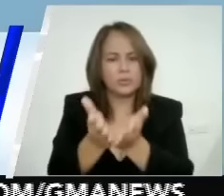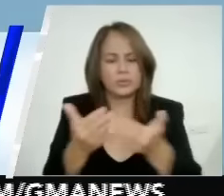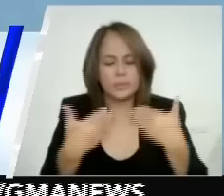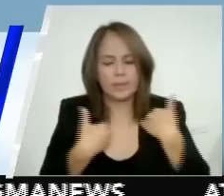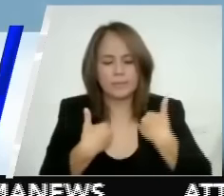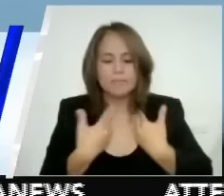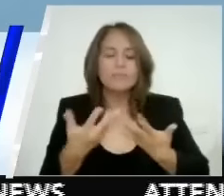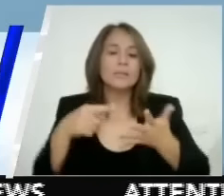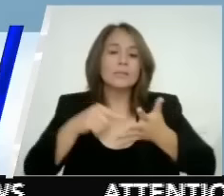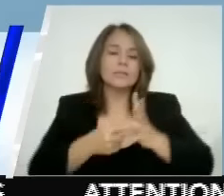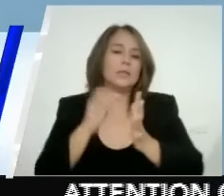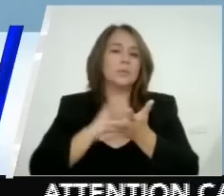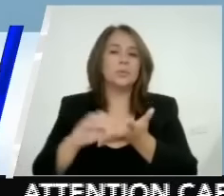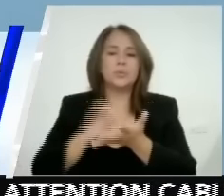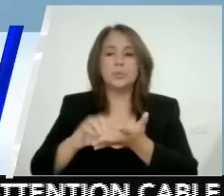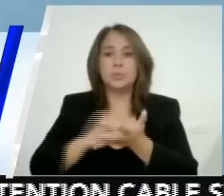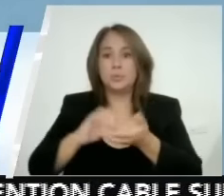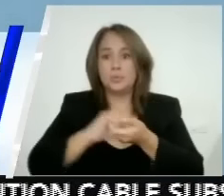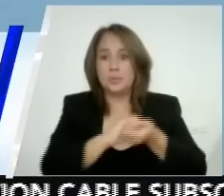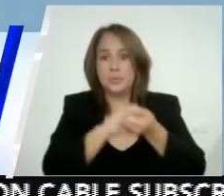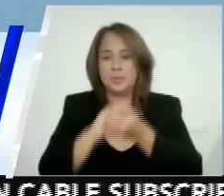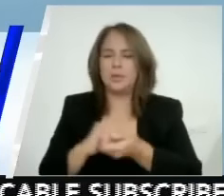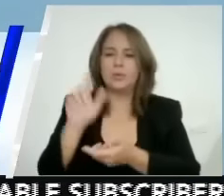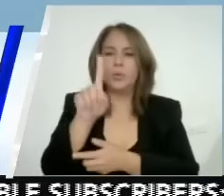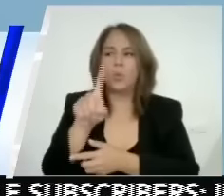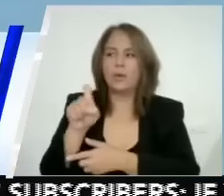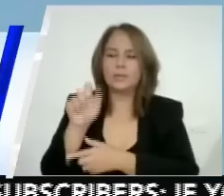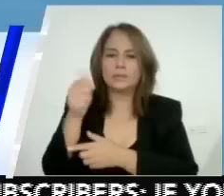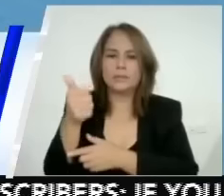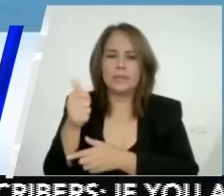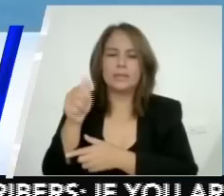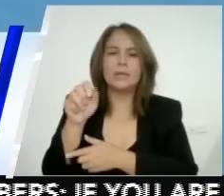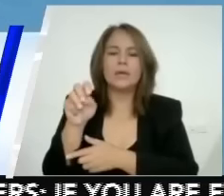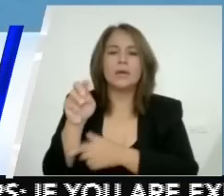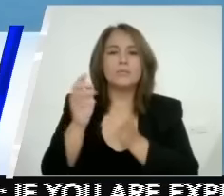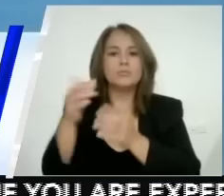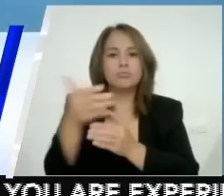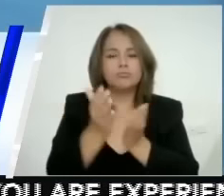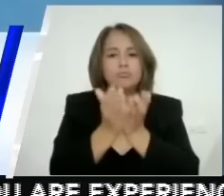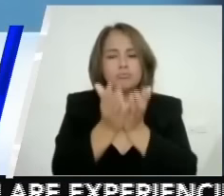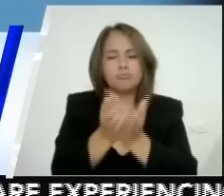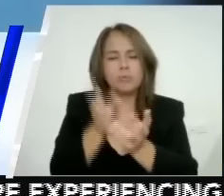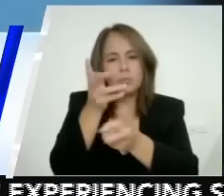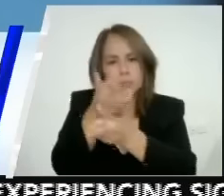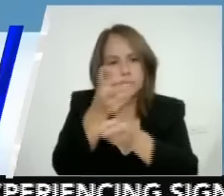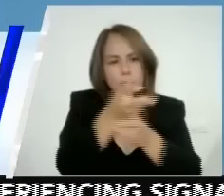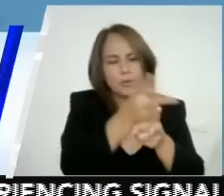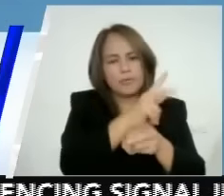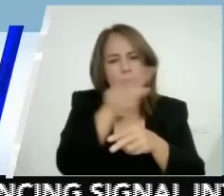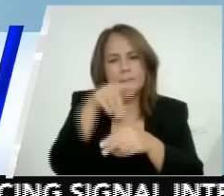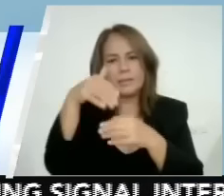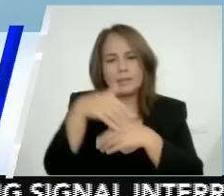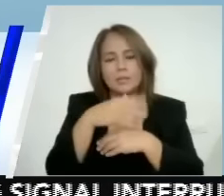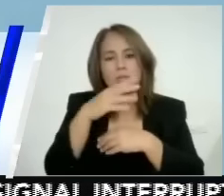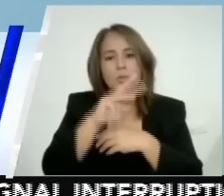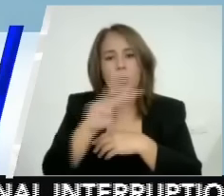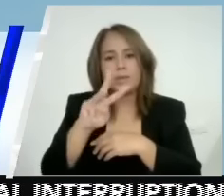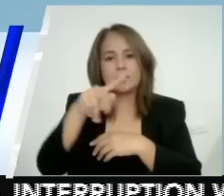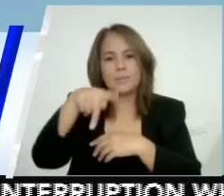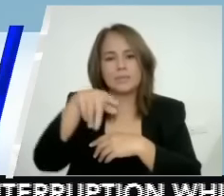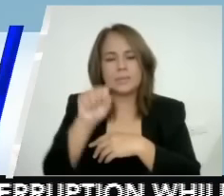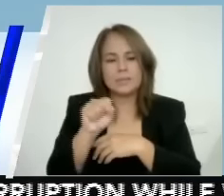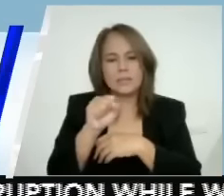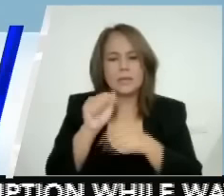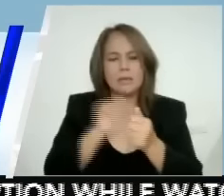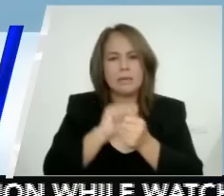balikatan exercise, nasa 110 militia vessels ng China ang na-monitor ng Philippine Navy sa West Philippine Sea, malayo sa weekly